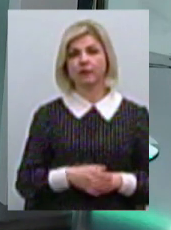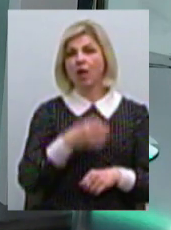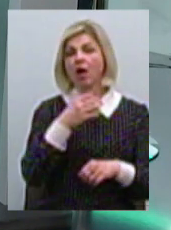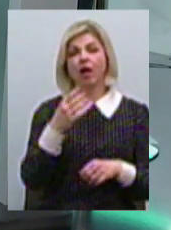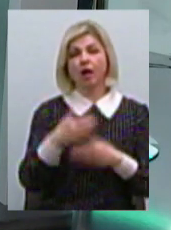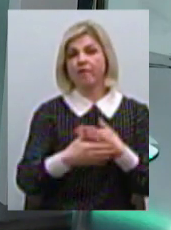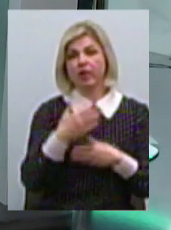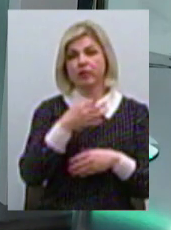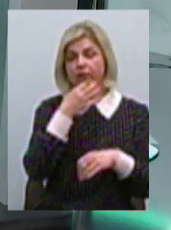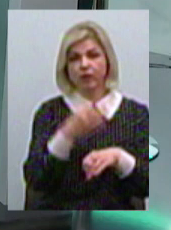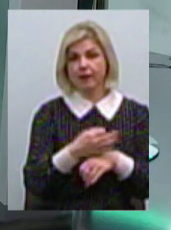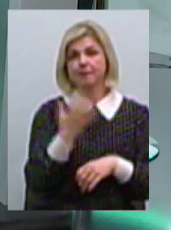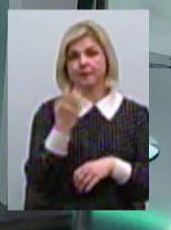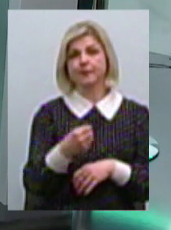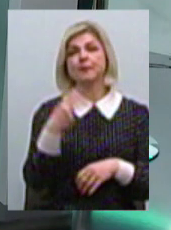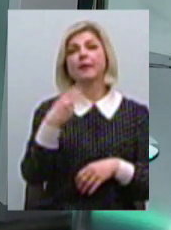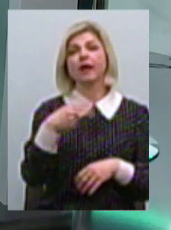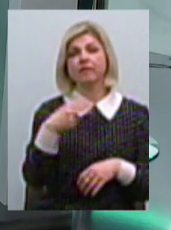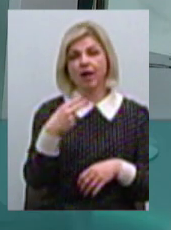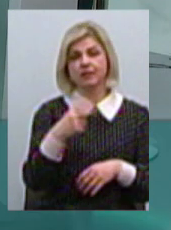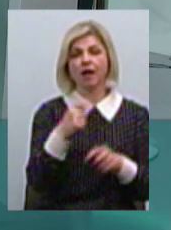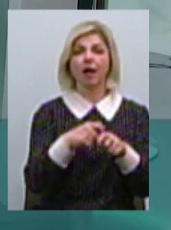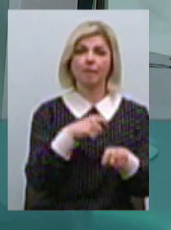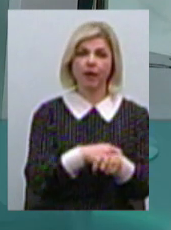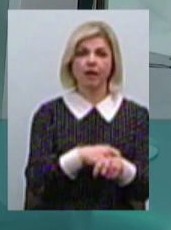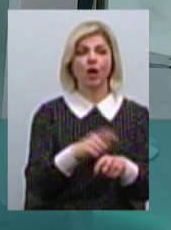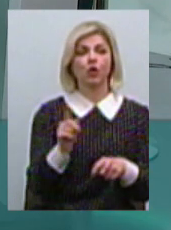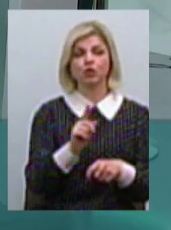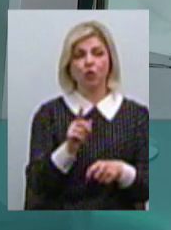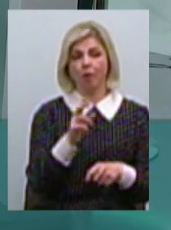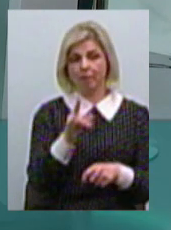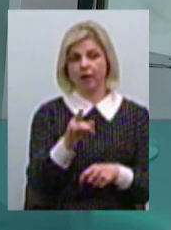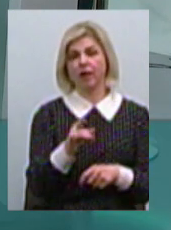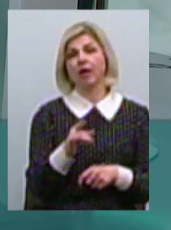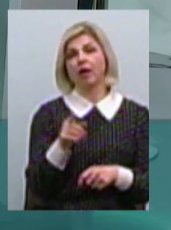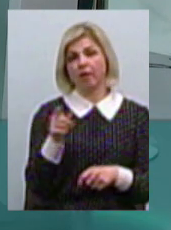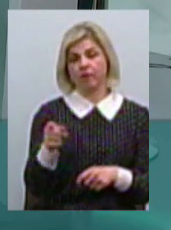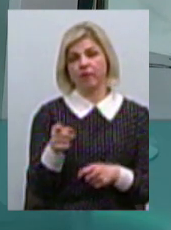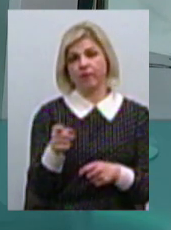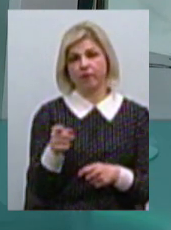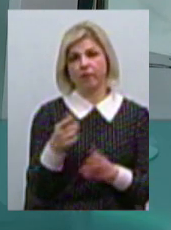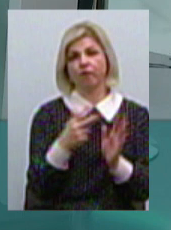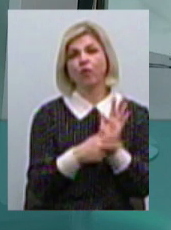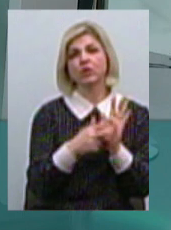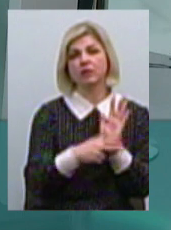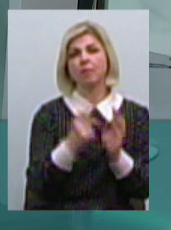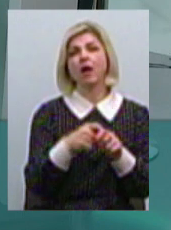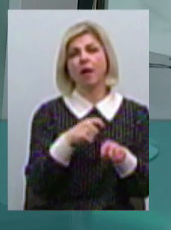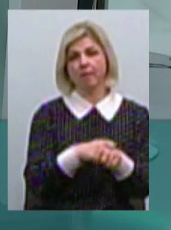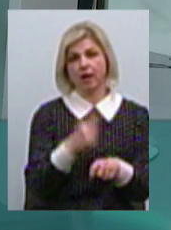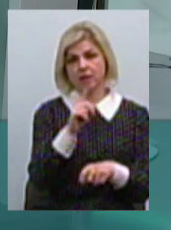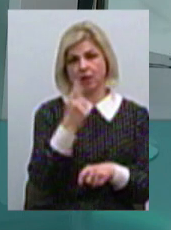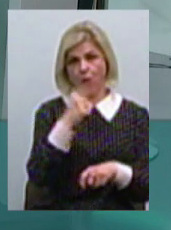відповідальності ще зверху 20 км, дається така вилка, для того, щоб не притягнути. Тобто він майже 80 км за годину